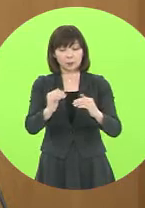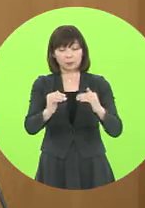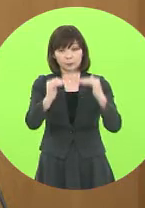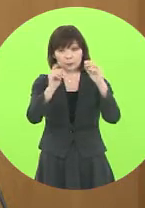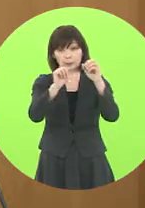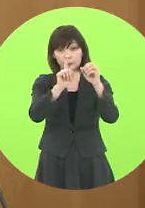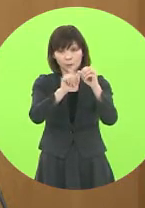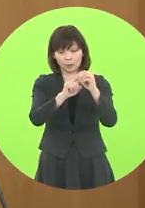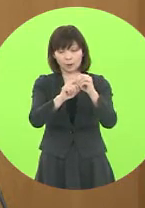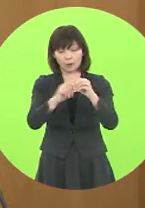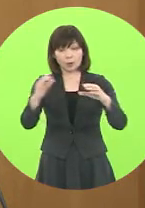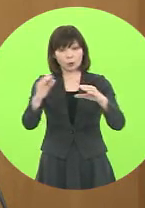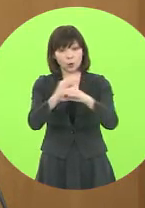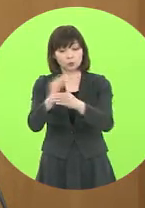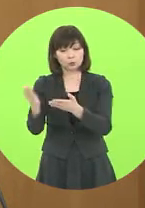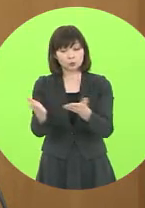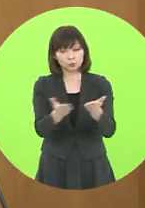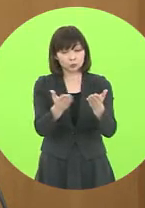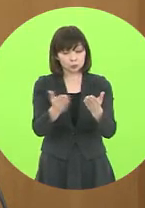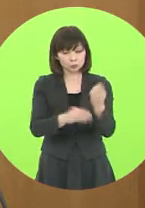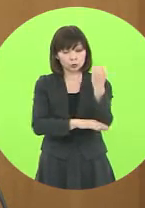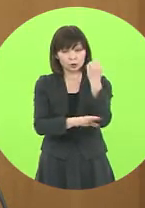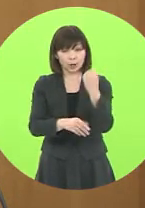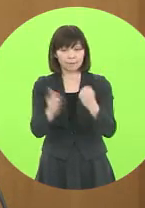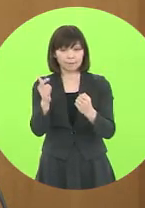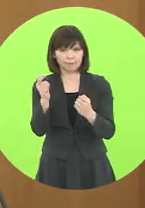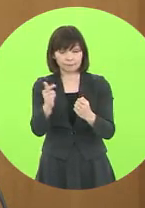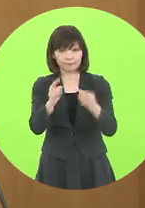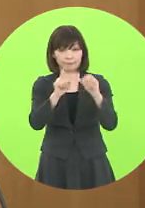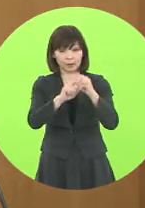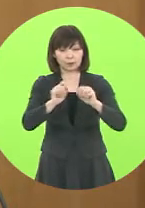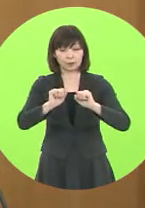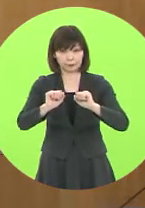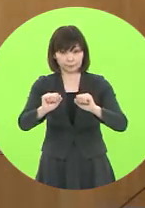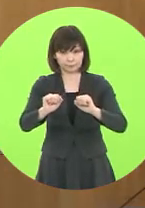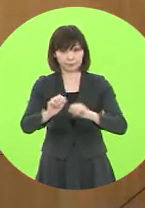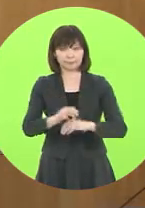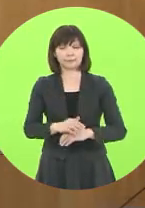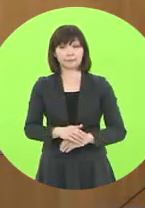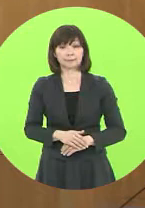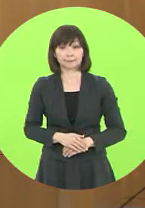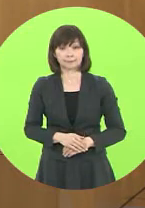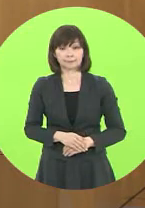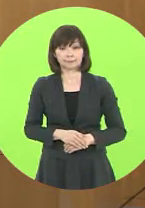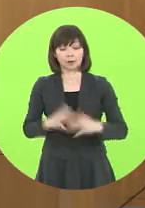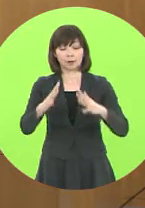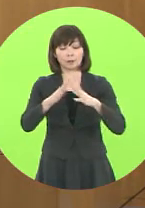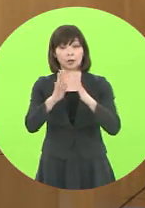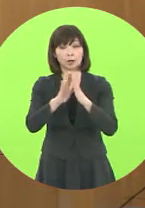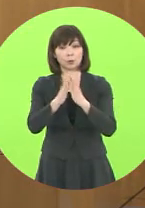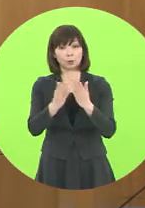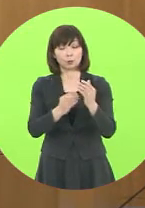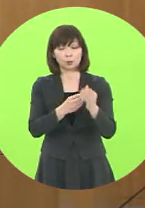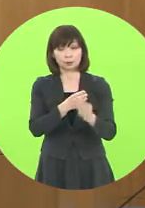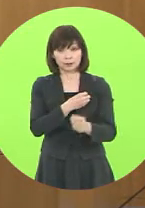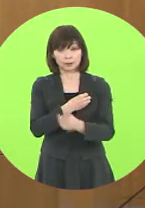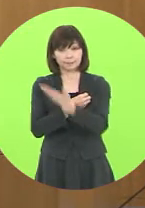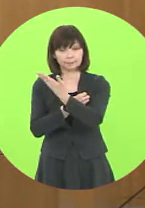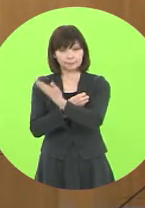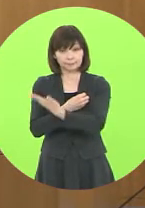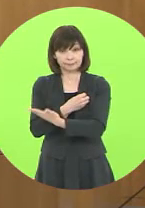交通物流基盤の強化に取り組んでまいりたいと考えております。 宮本議員はご覧の質問